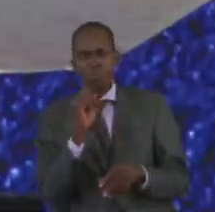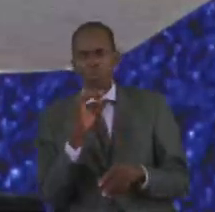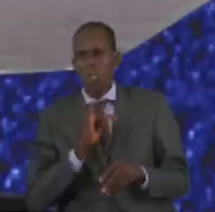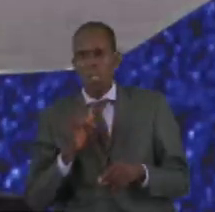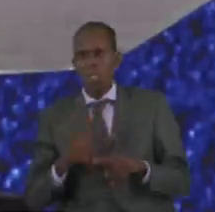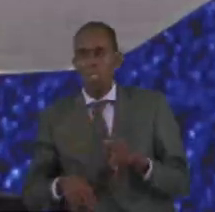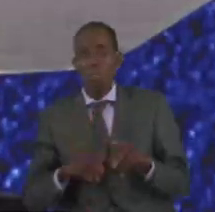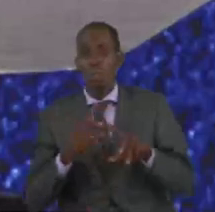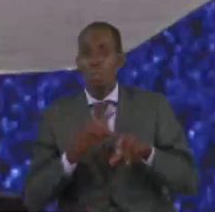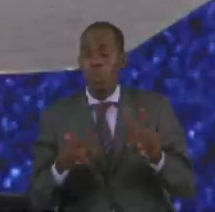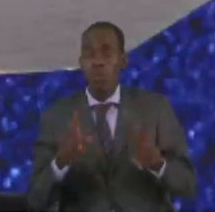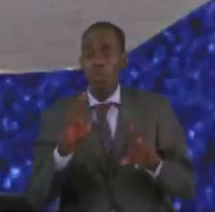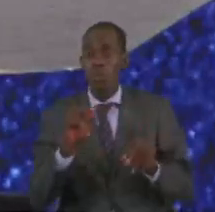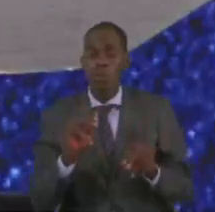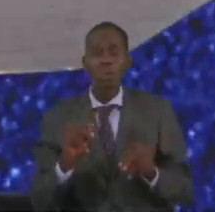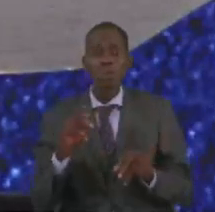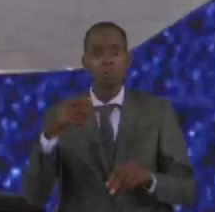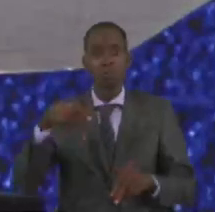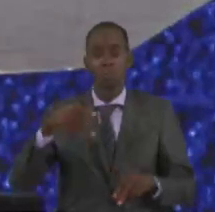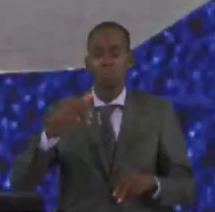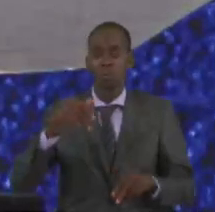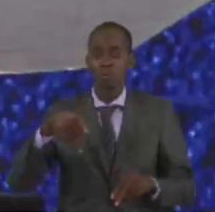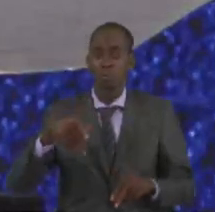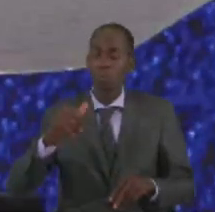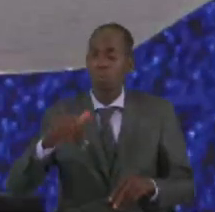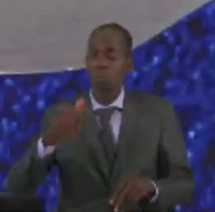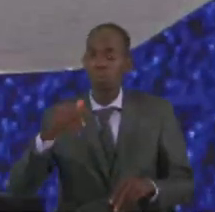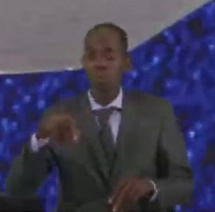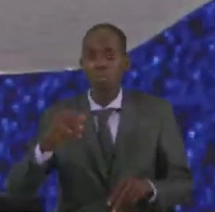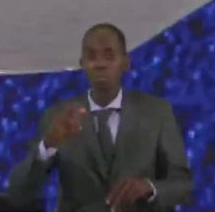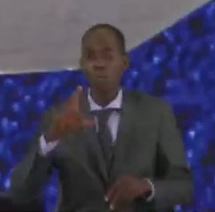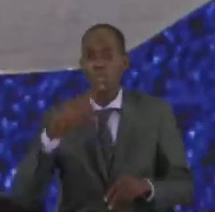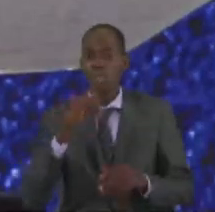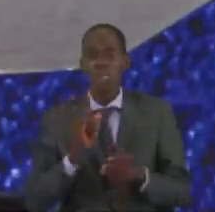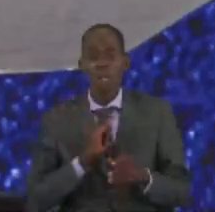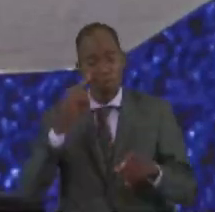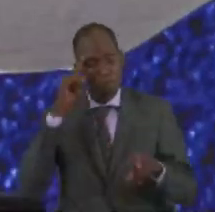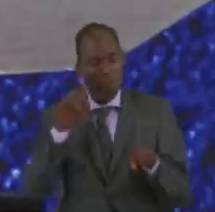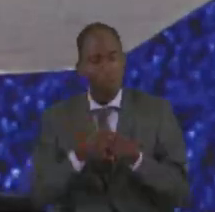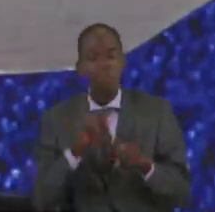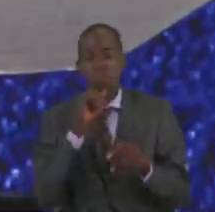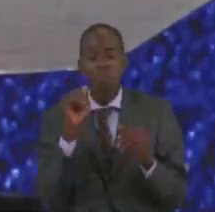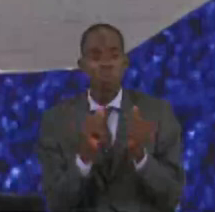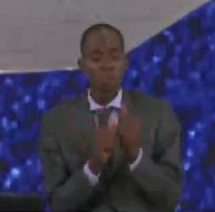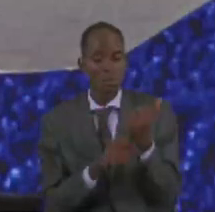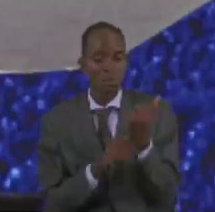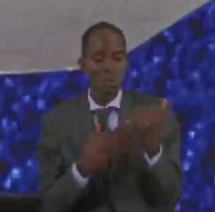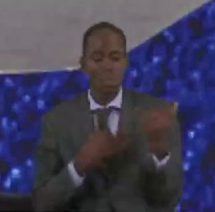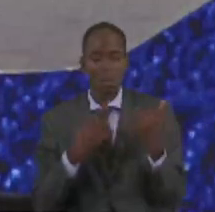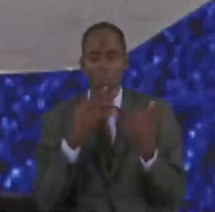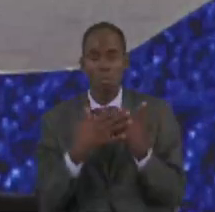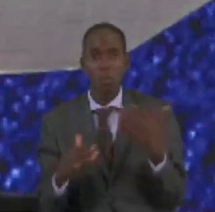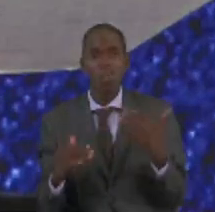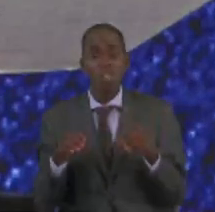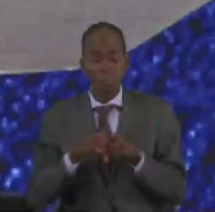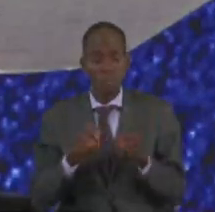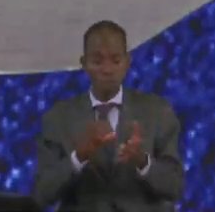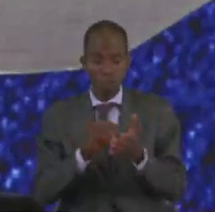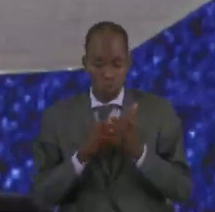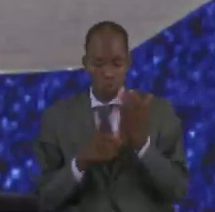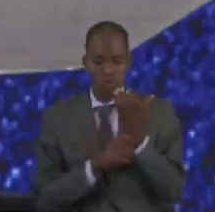ne peux pas courir. Il a dit, aussitôt, je ne consultais ni la chair ni le sang. Même sa propre